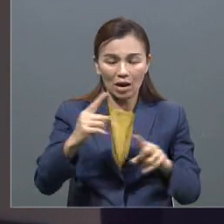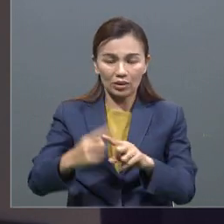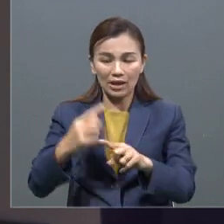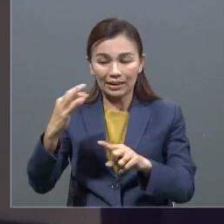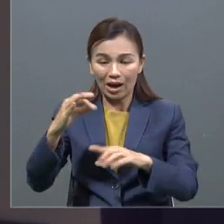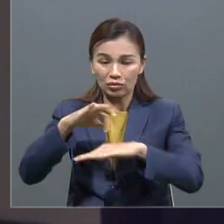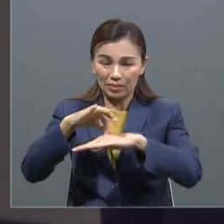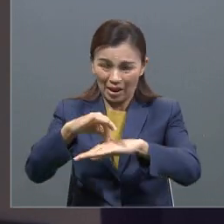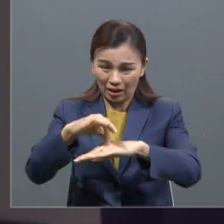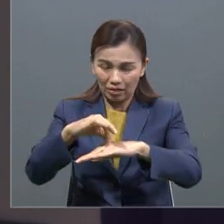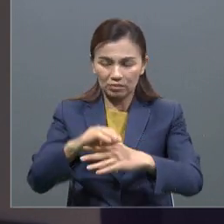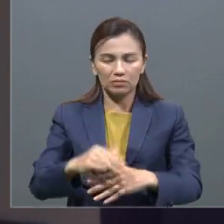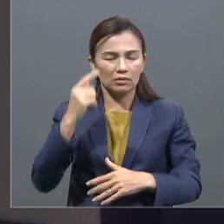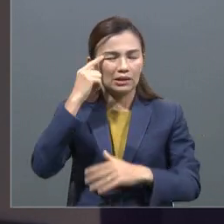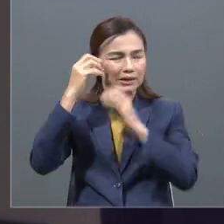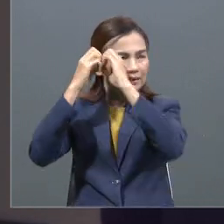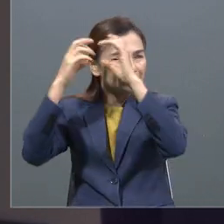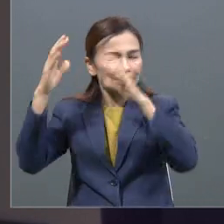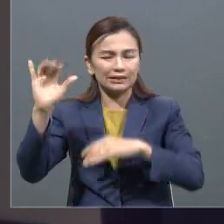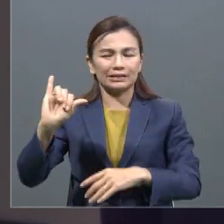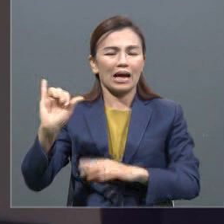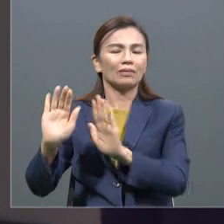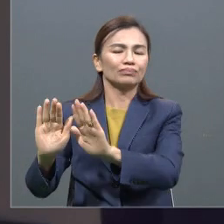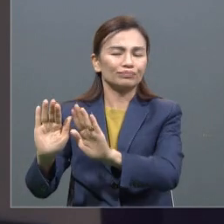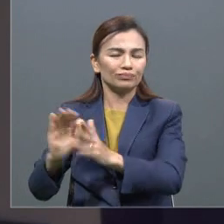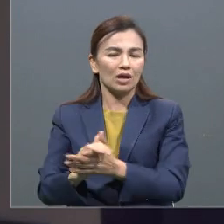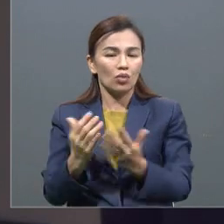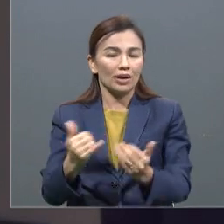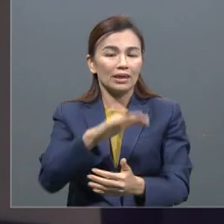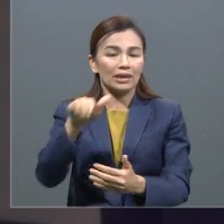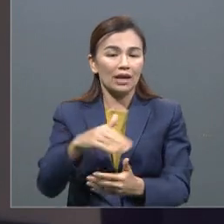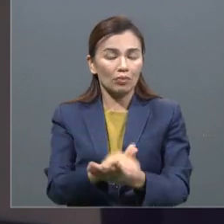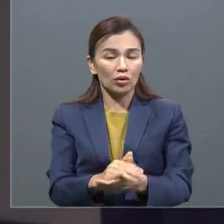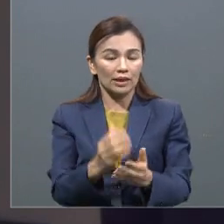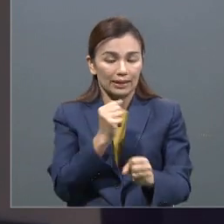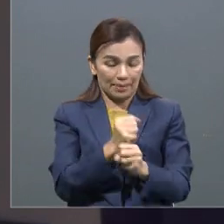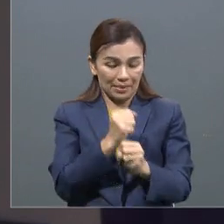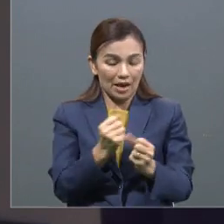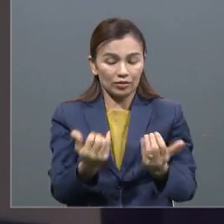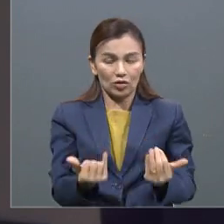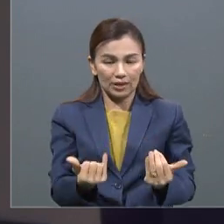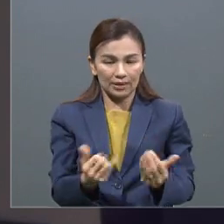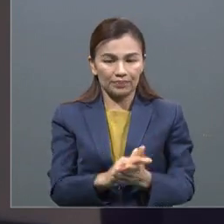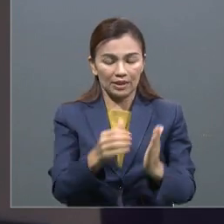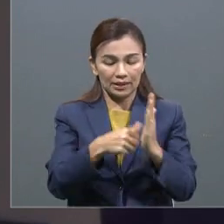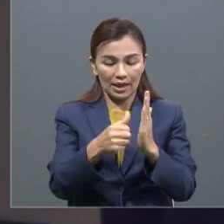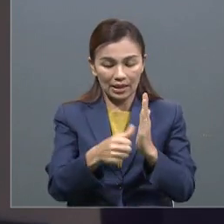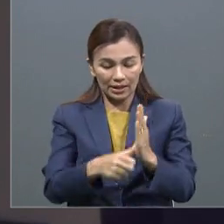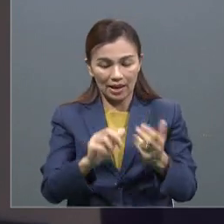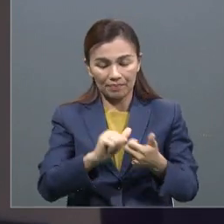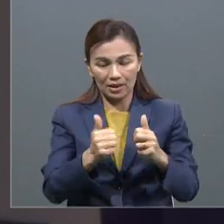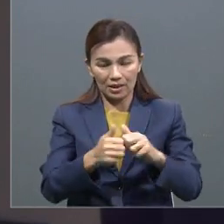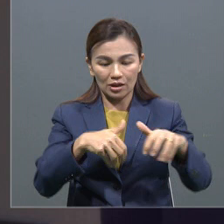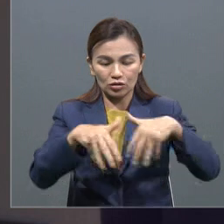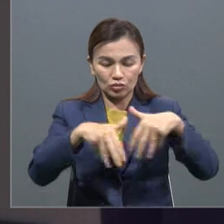แน่นอนผมว่าอย่าเพิ่งไปจินตนาการวันนี้ทุกอย่างก็โฟกัสอยู่ที่การทำงานแก้ไขปัญหาพี่น้องประชาชน